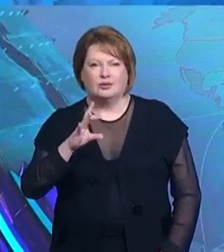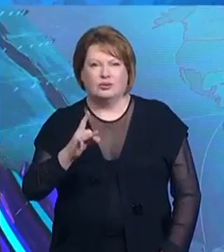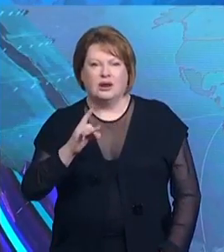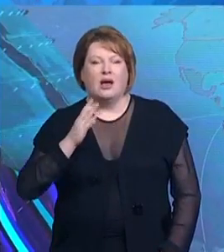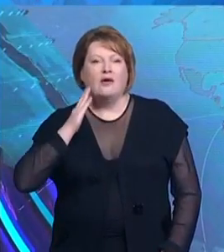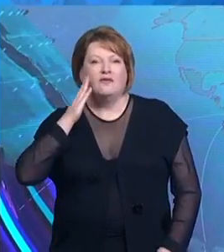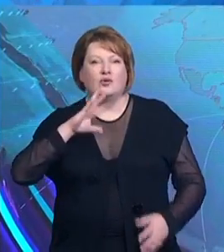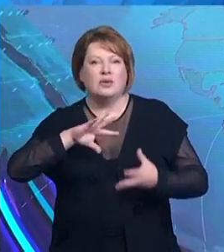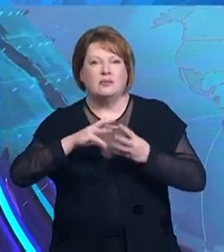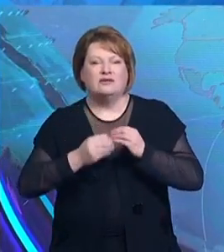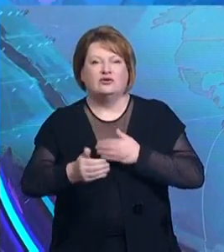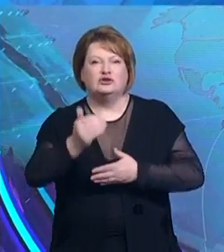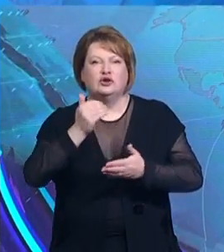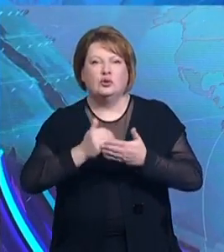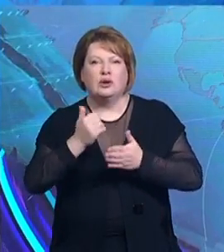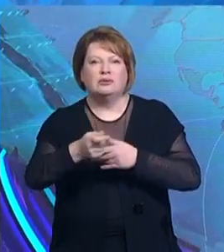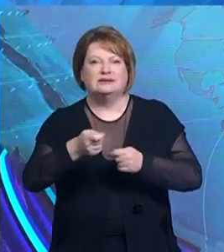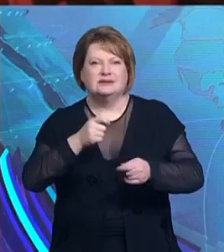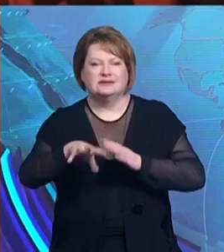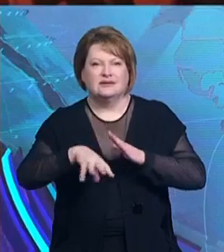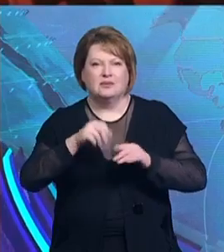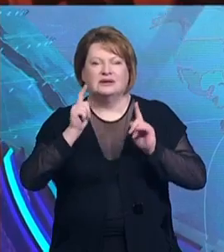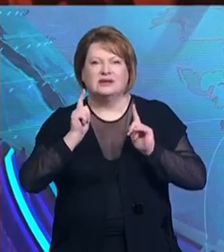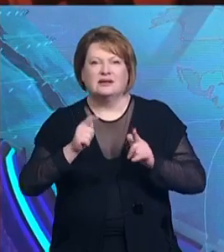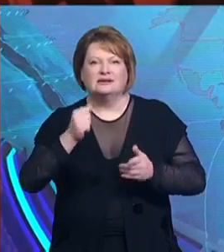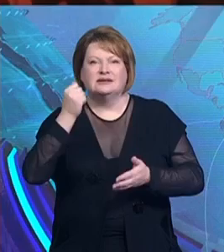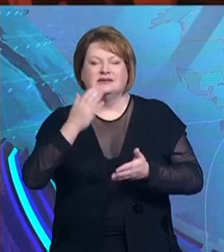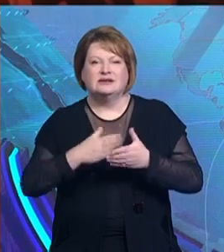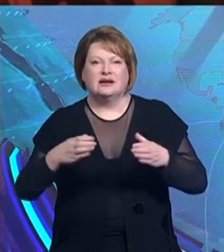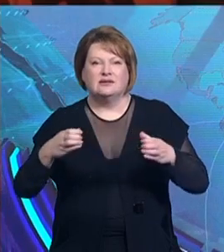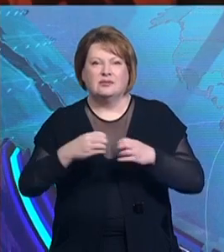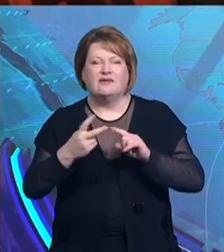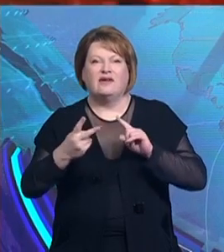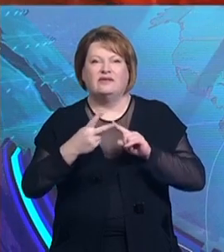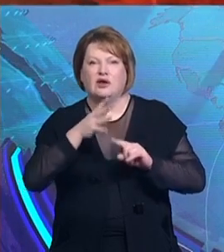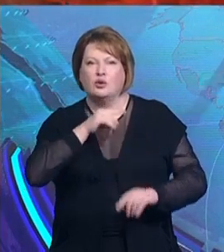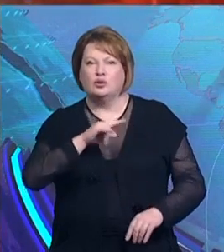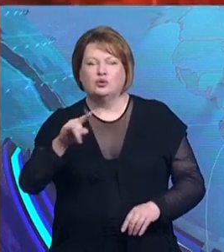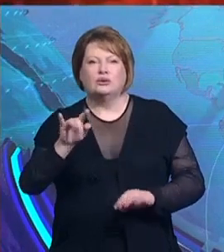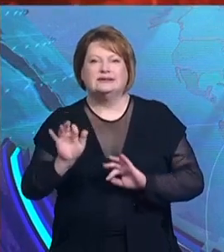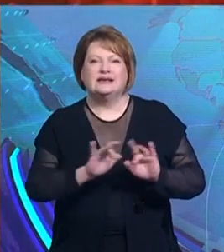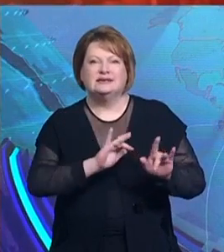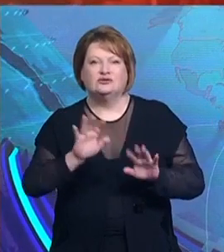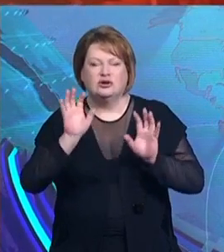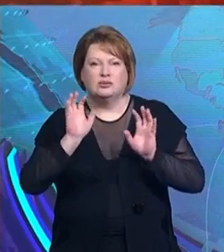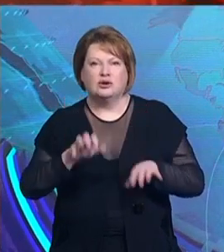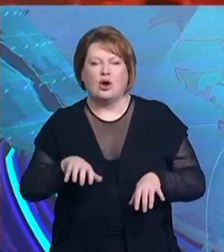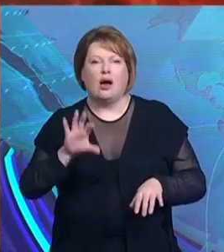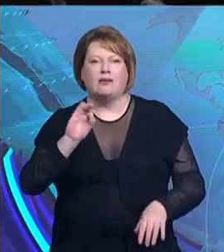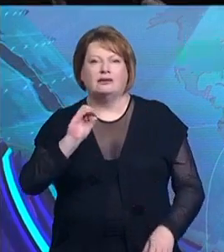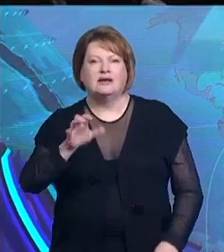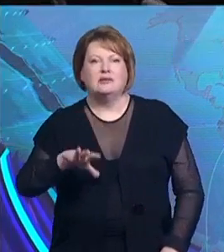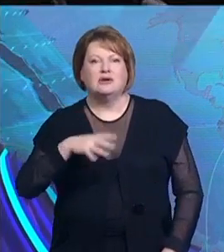В Румынии подводят итоги президентских выборов. Согласно данным Центрального избирательного бюро, во второй тур вышли действующий президент Клаус Йоханнис